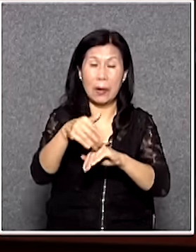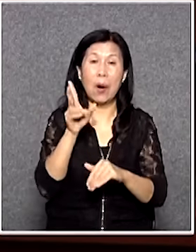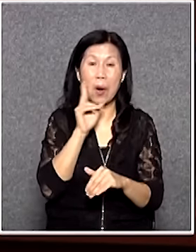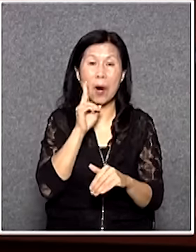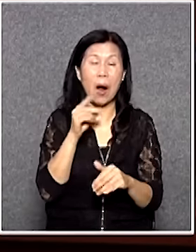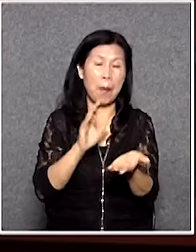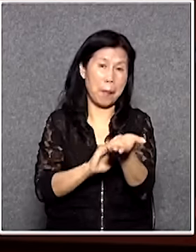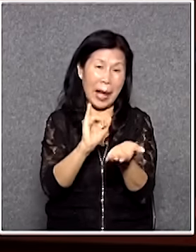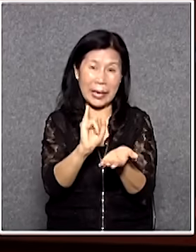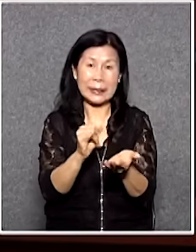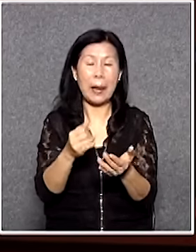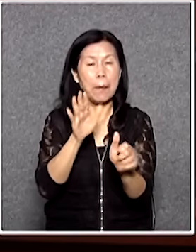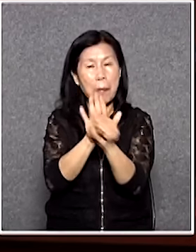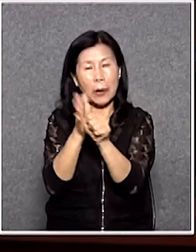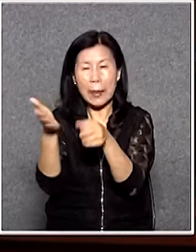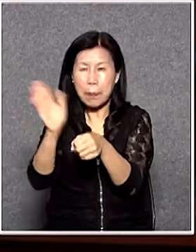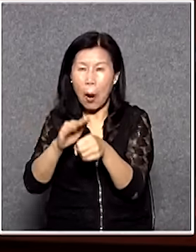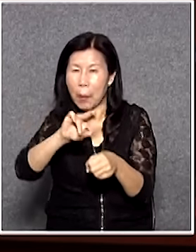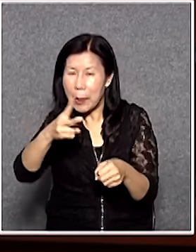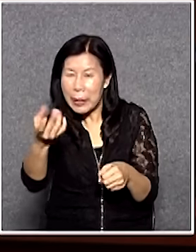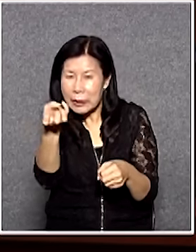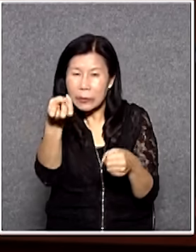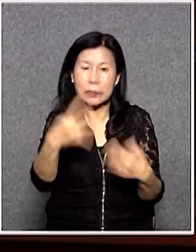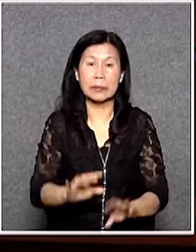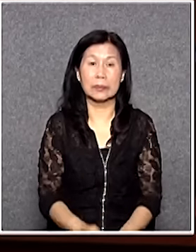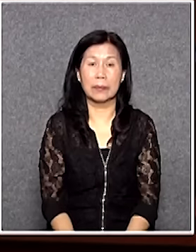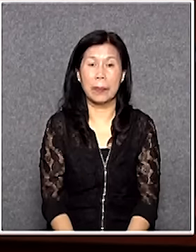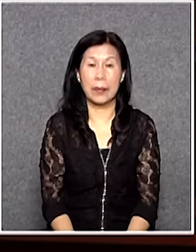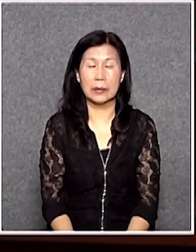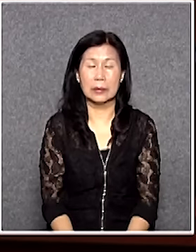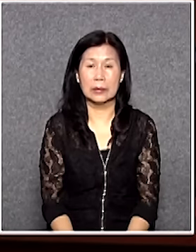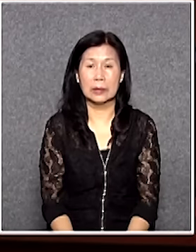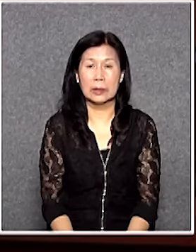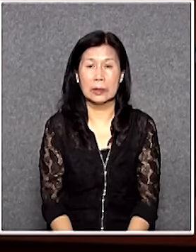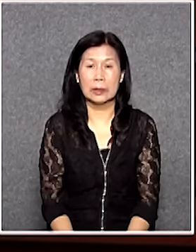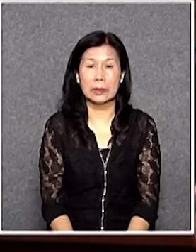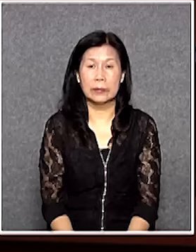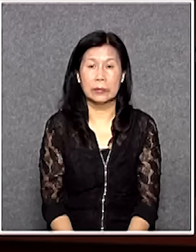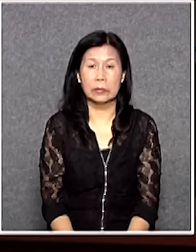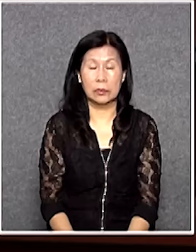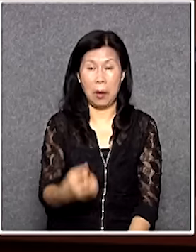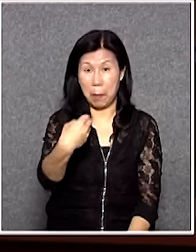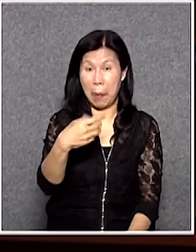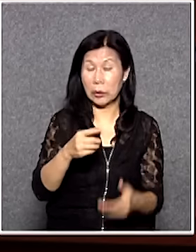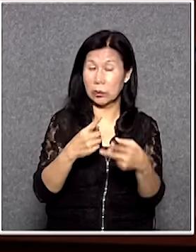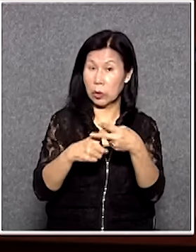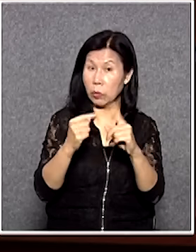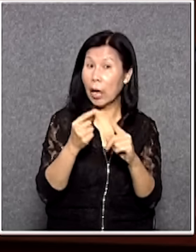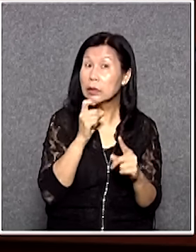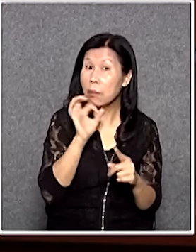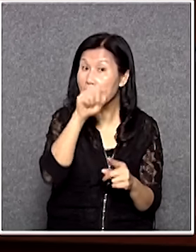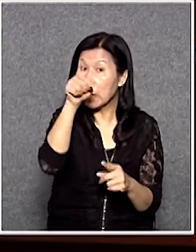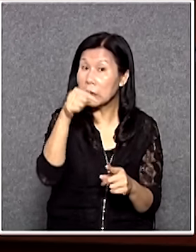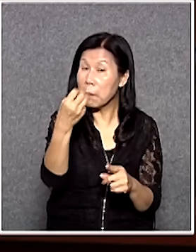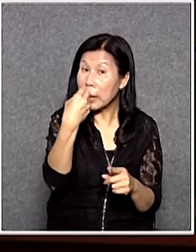疵喎，咁我而家幫你執下佢啦，咁嘅啫嘛，而家係係嘛？你有問過我哋啲打工仔咩？老實講，